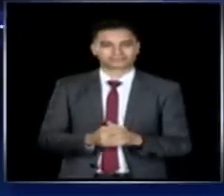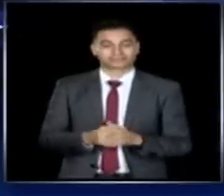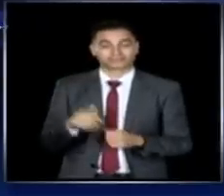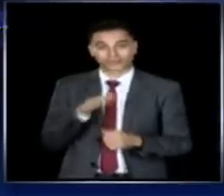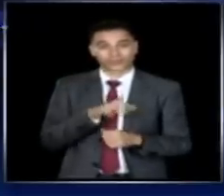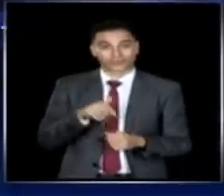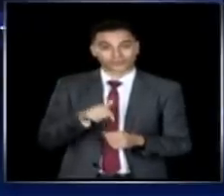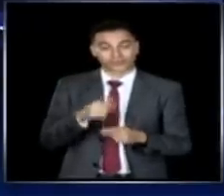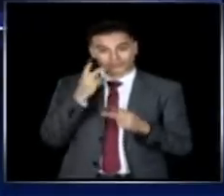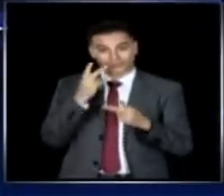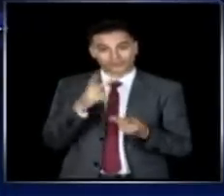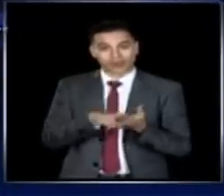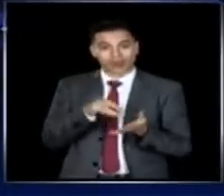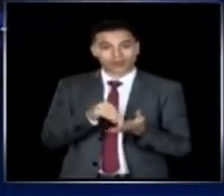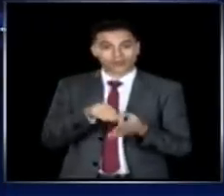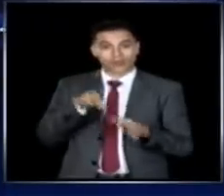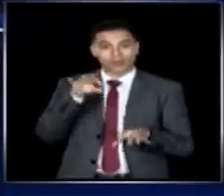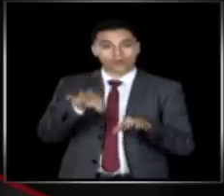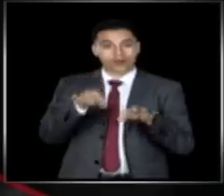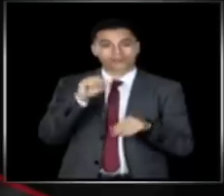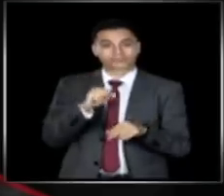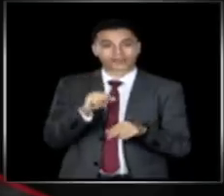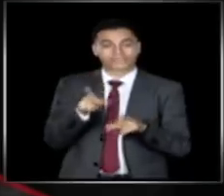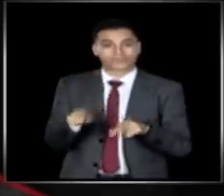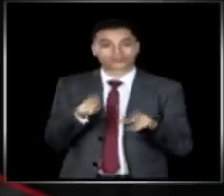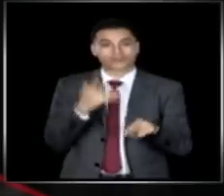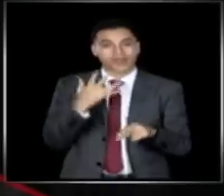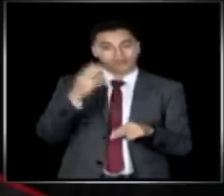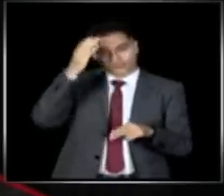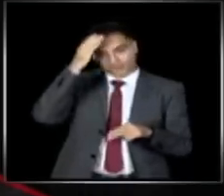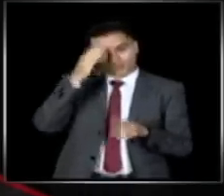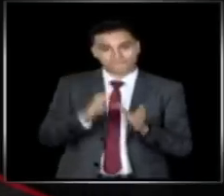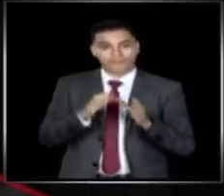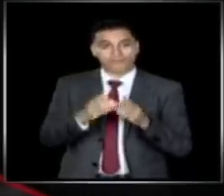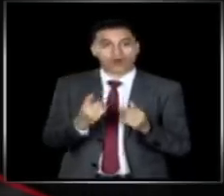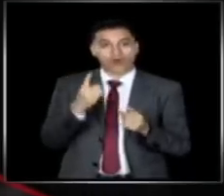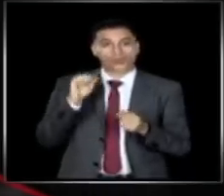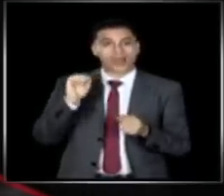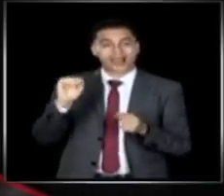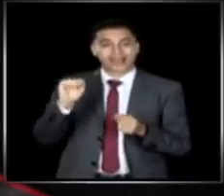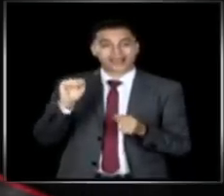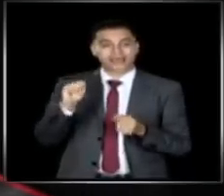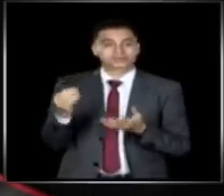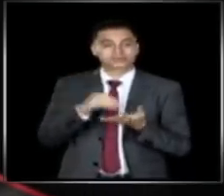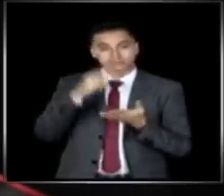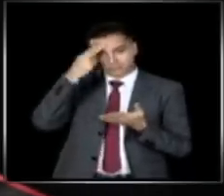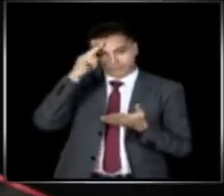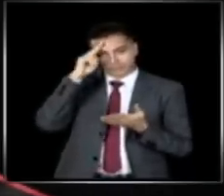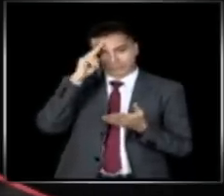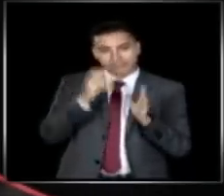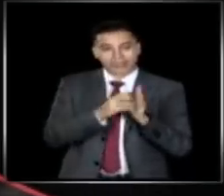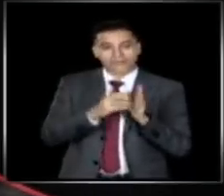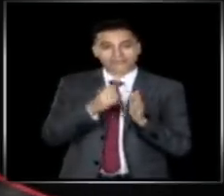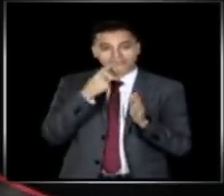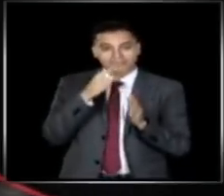تعالوا نتعرف على قرعة الموسم الخامس لعباقرة الجامعات. المجموعة الأولى بتضم جامعة